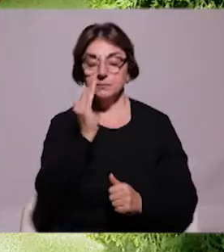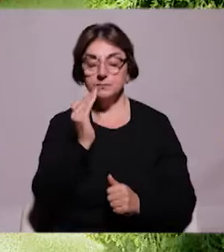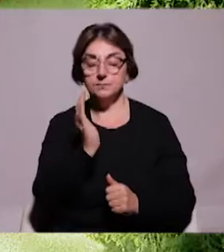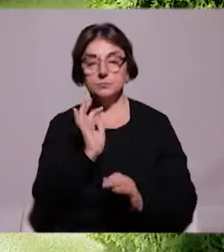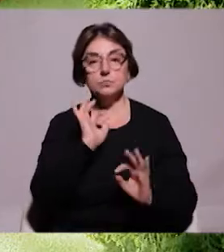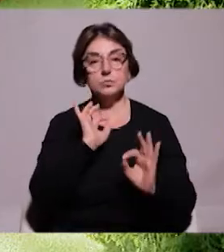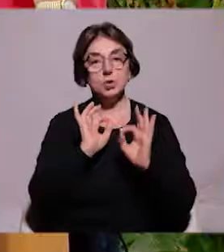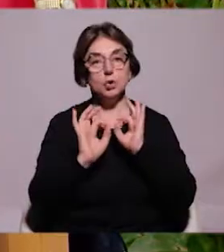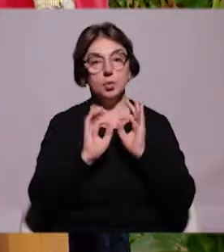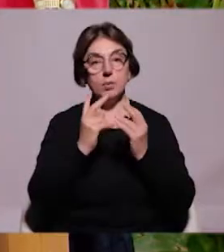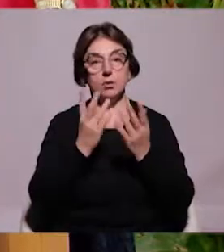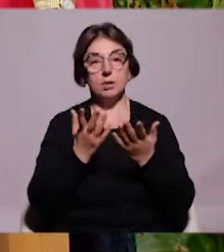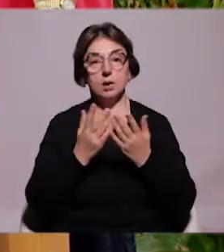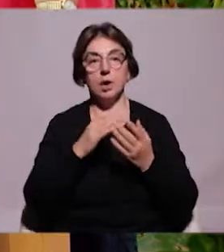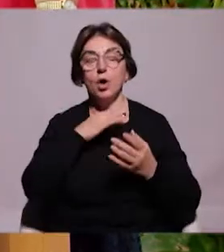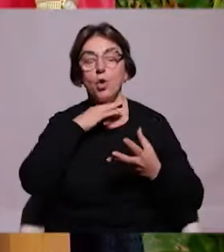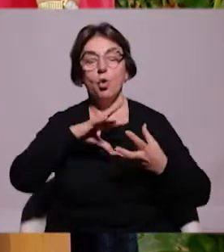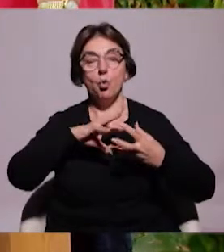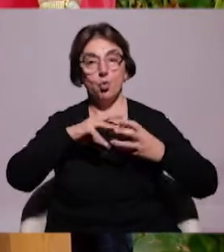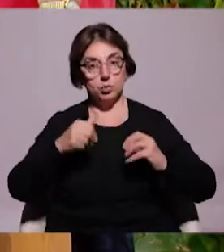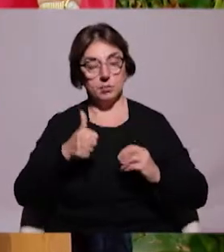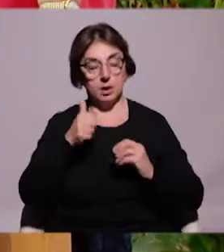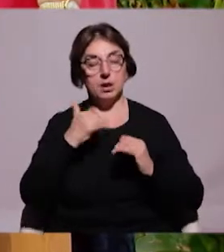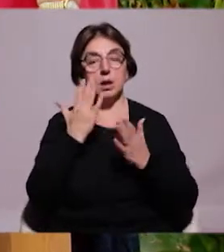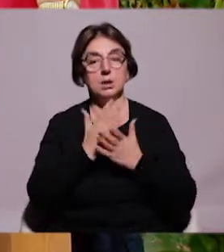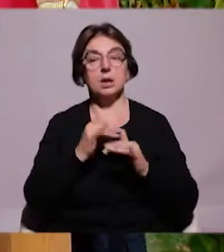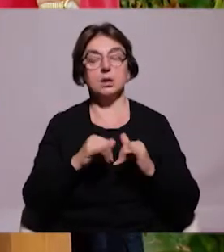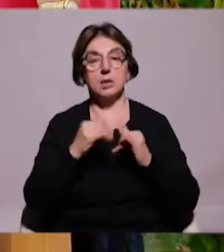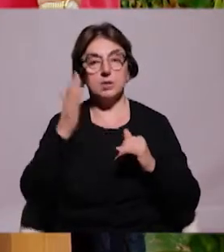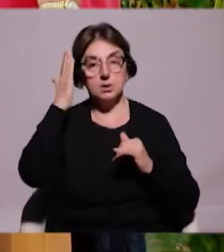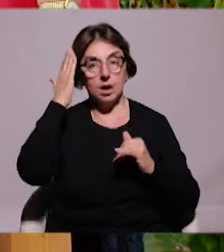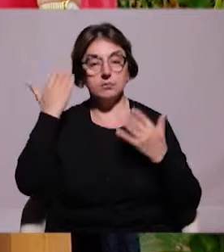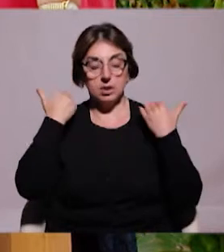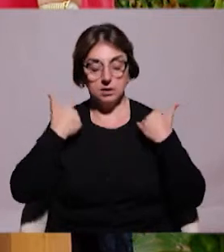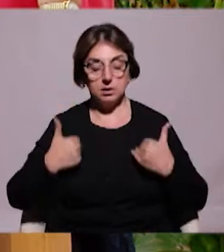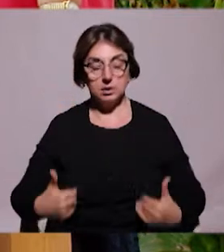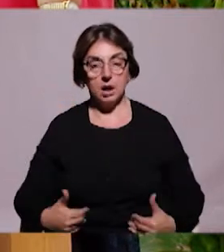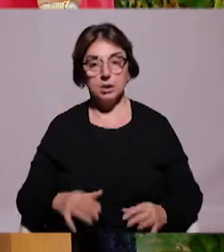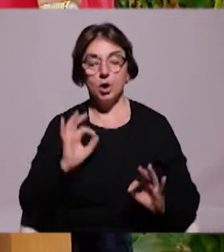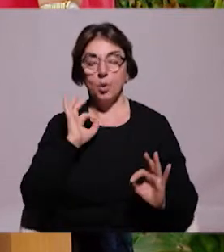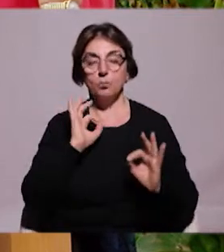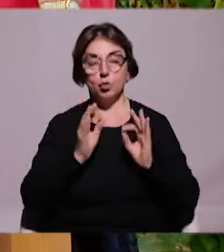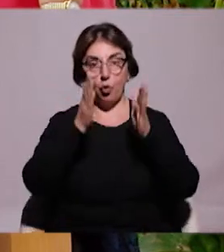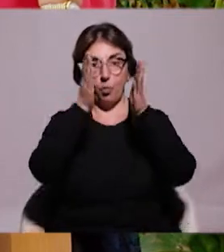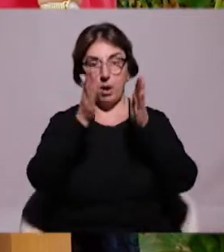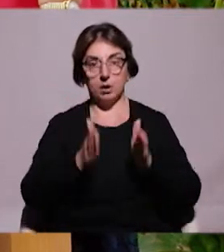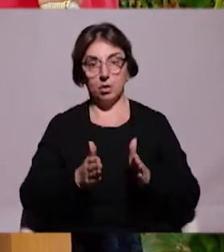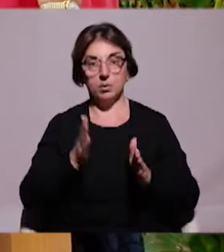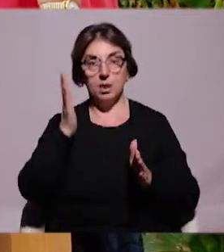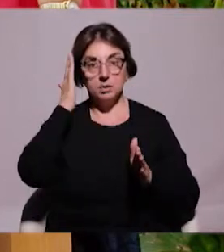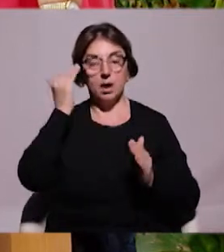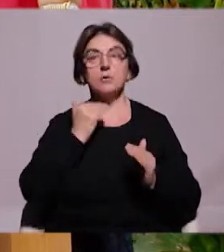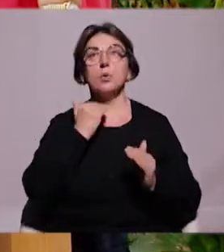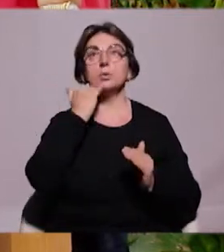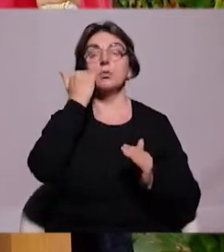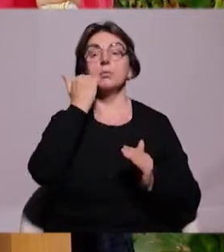ზომიერად არის გამოხატული, კუნთები კარგად არის განვითარებული, თავისა და ტანის მდგომარეობა ვერტიკალურია, თავი ოდნავ